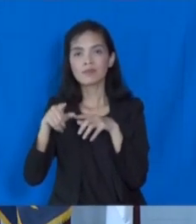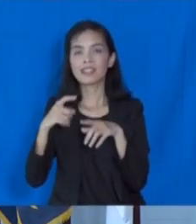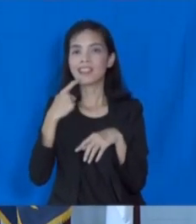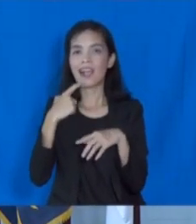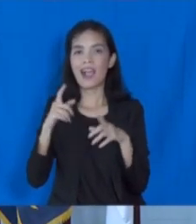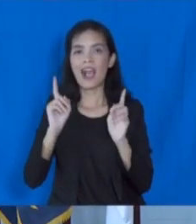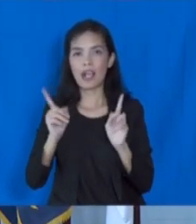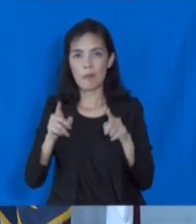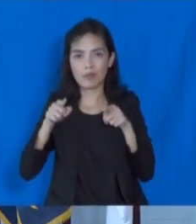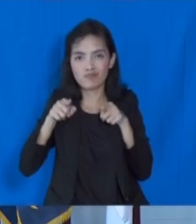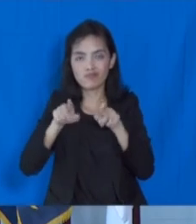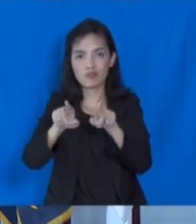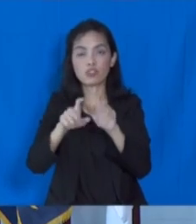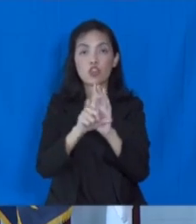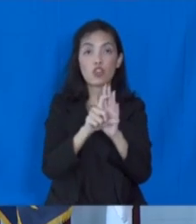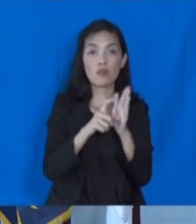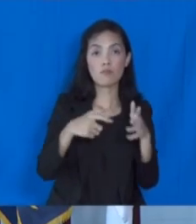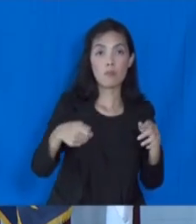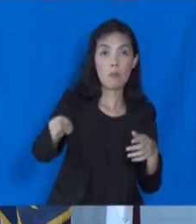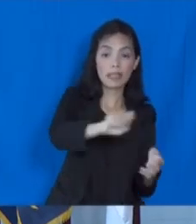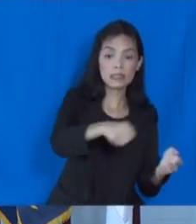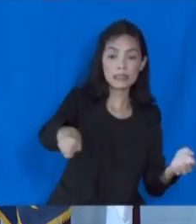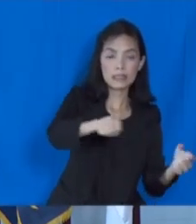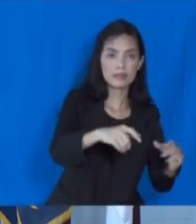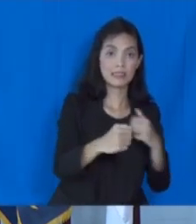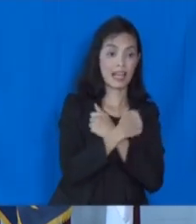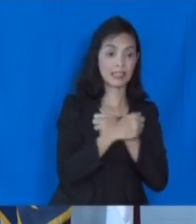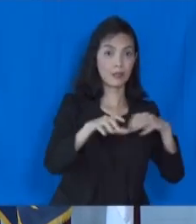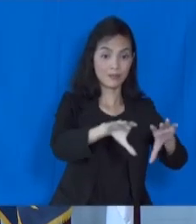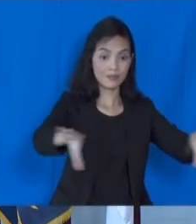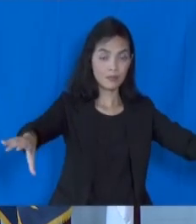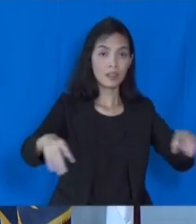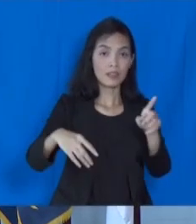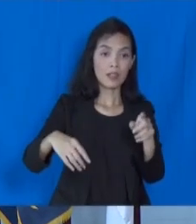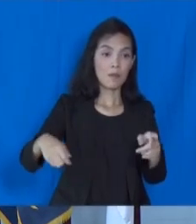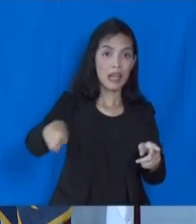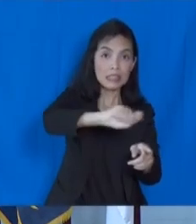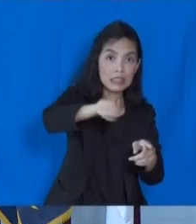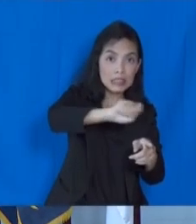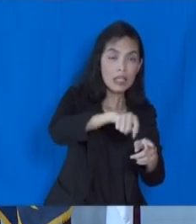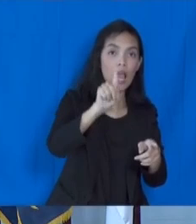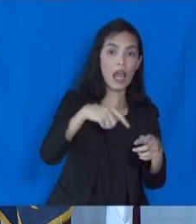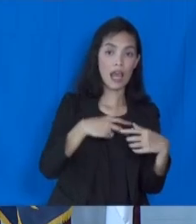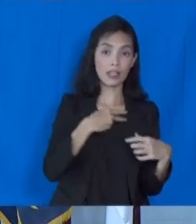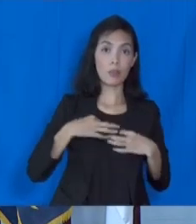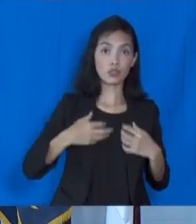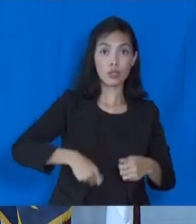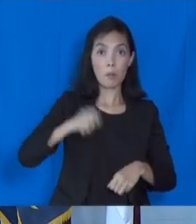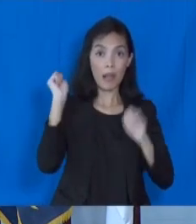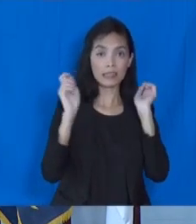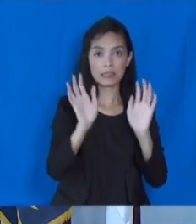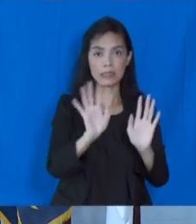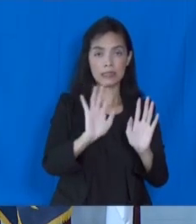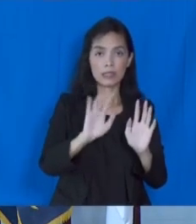mulai dari memandikan proses memandikan tidak mesti harus dilepas baju proses memandikan